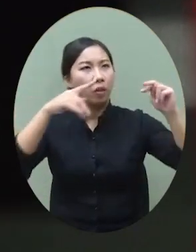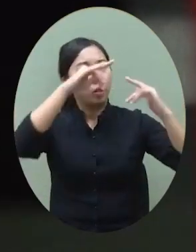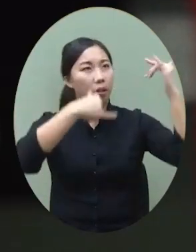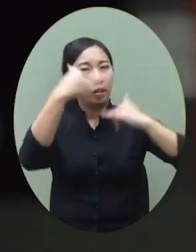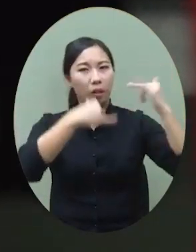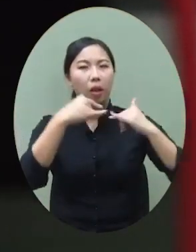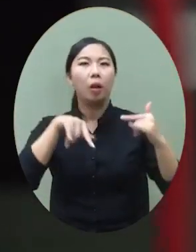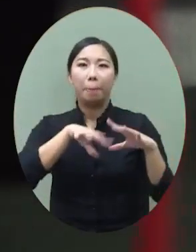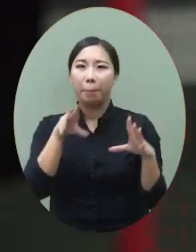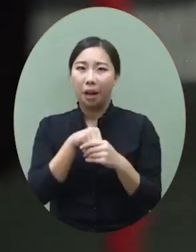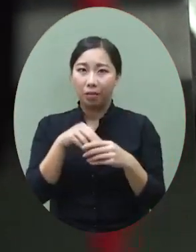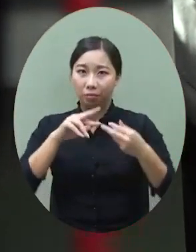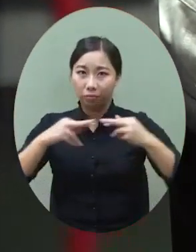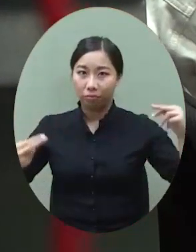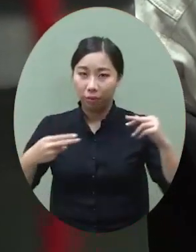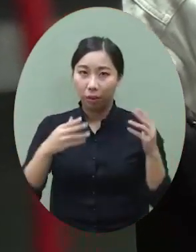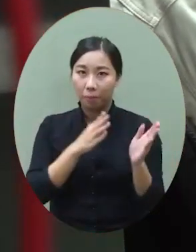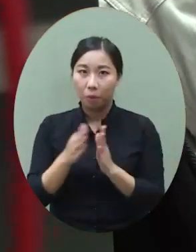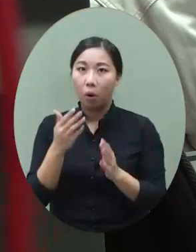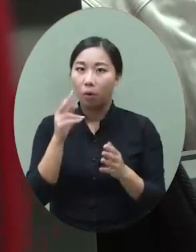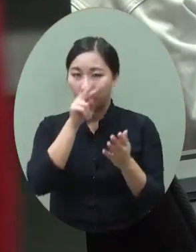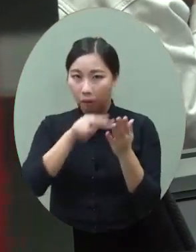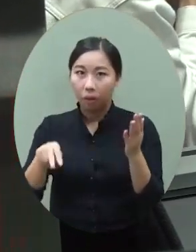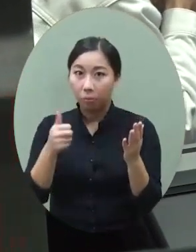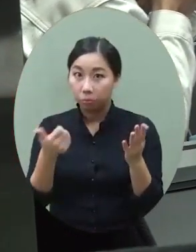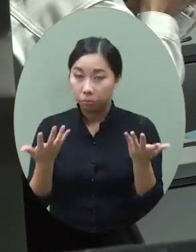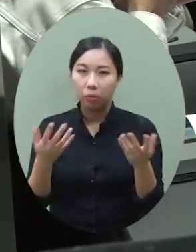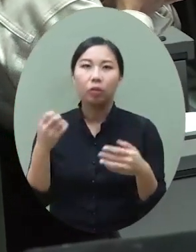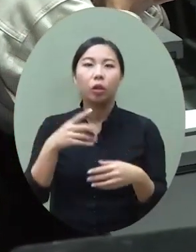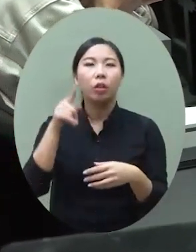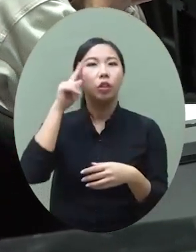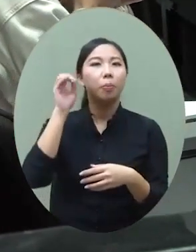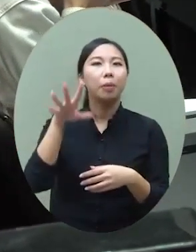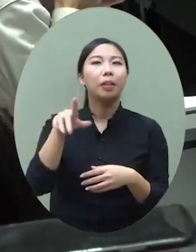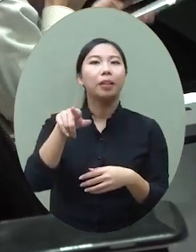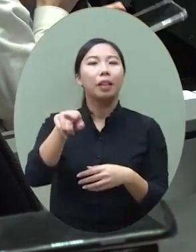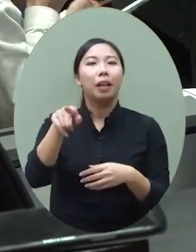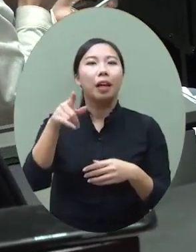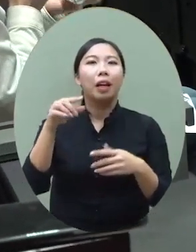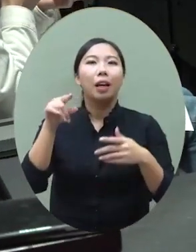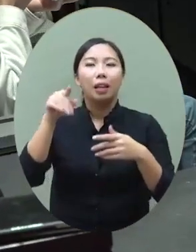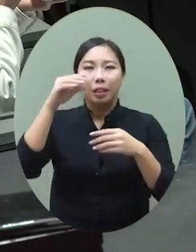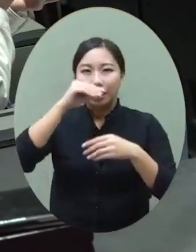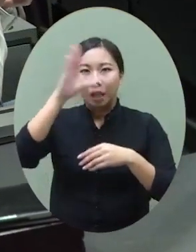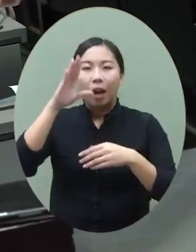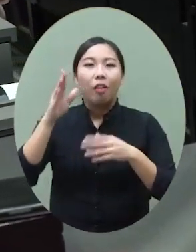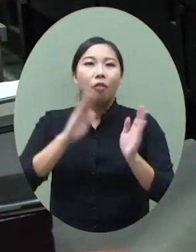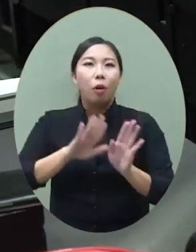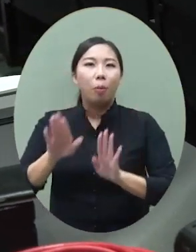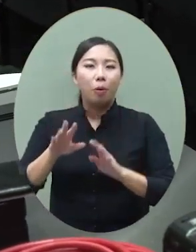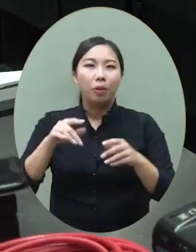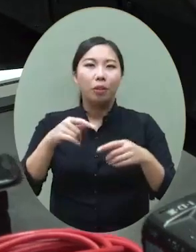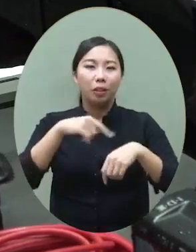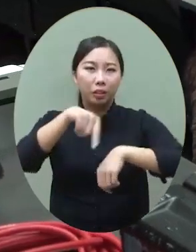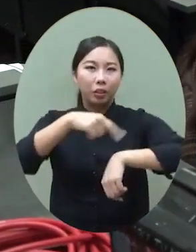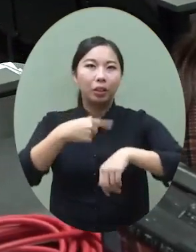想問HA 嗰邊想問翻嗰個日間服務72小時檢測嗰個措施係即係將會係幾時開始